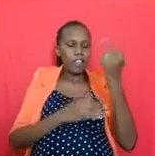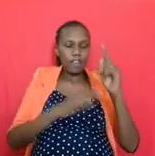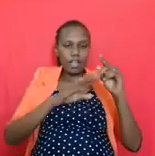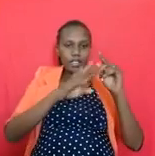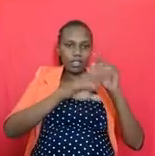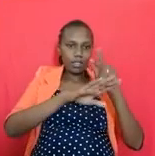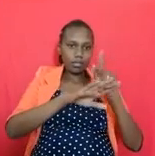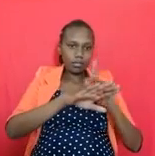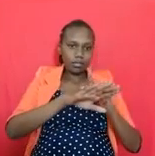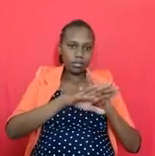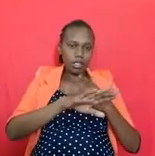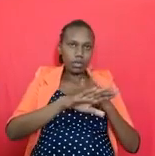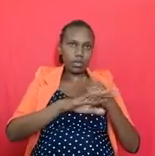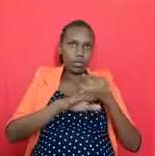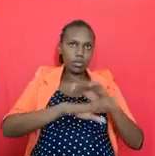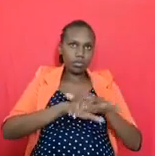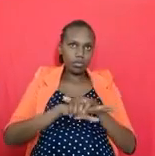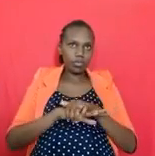gikuyu-ini kia ruci-ini